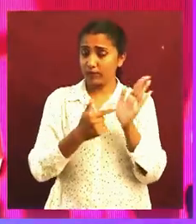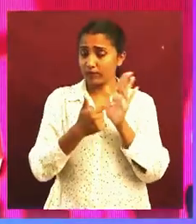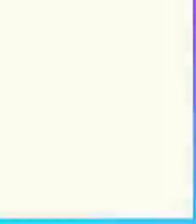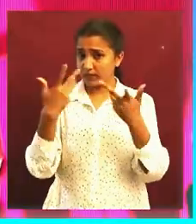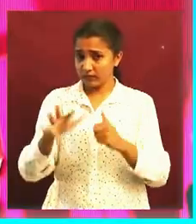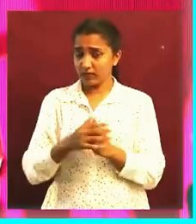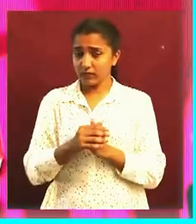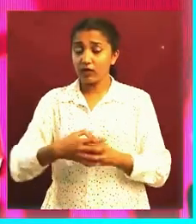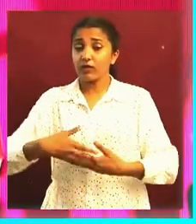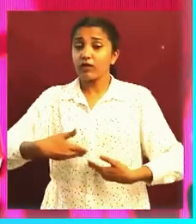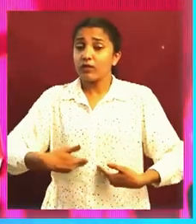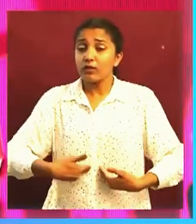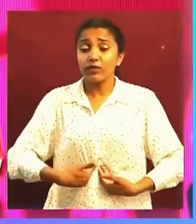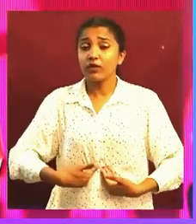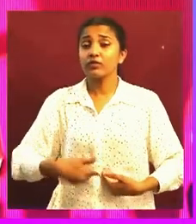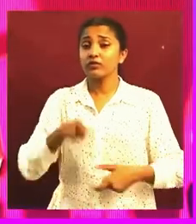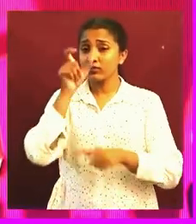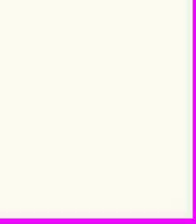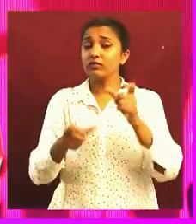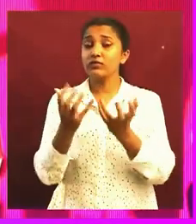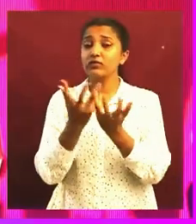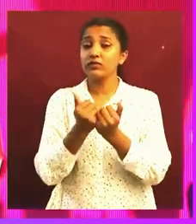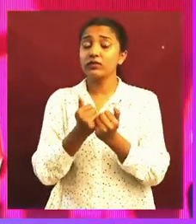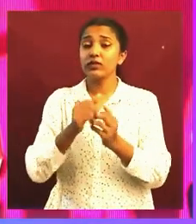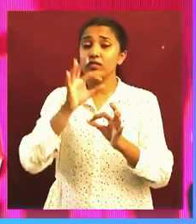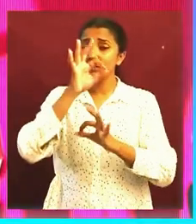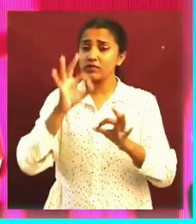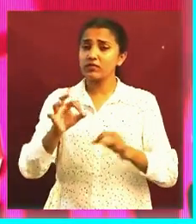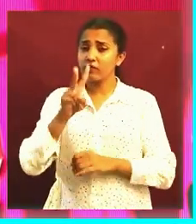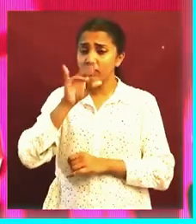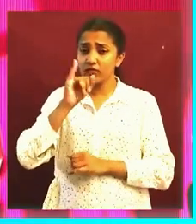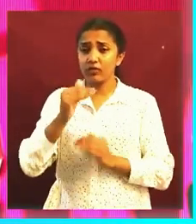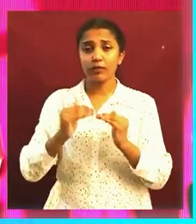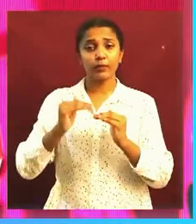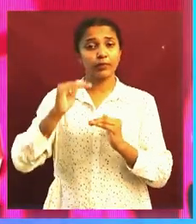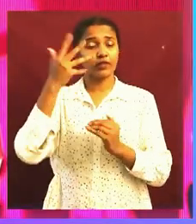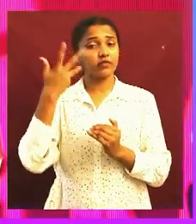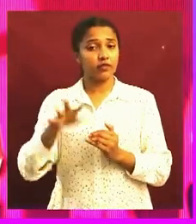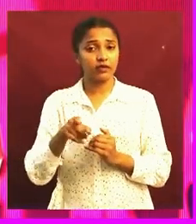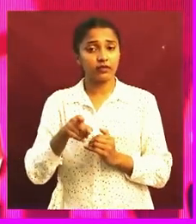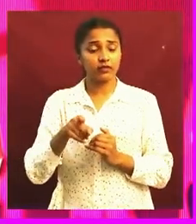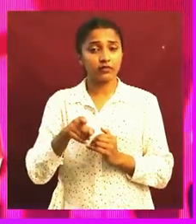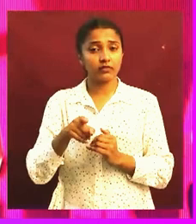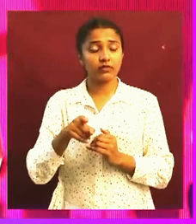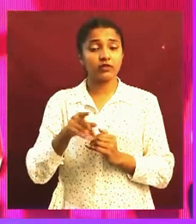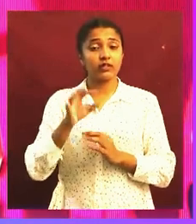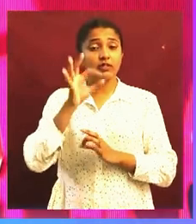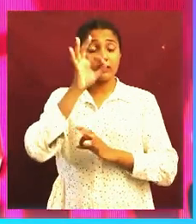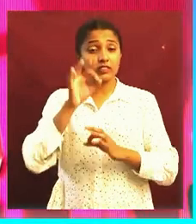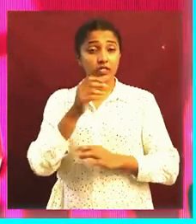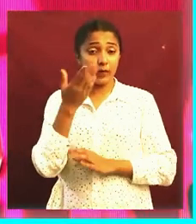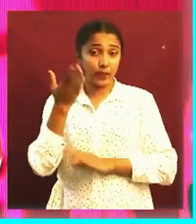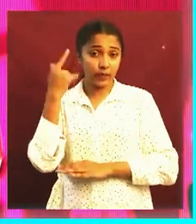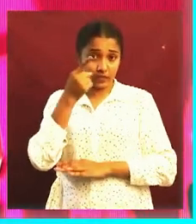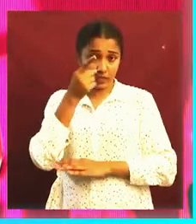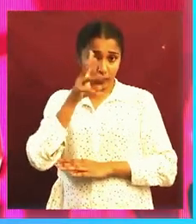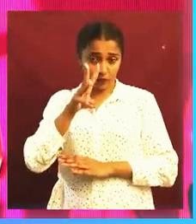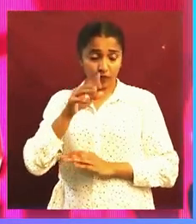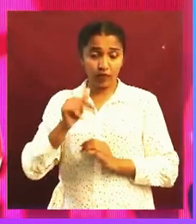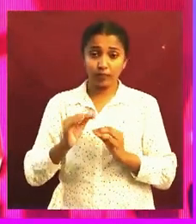லபுவ குசகென்னின ஜனதாவ சிர விஷய ஹதக்வா வர்தனே வலாதிபினோ நீது சில தாத்துன விஷய ரப்ப வெடி